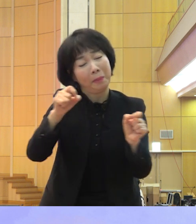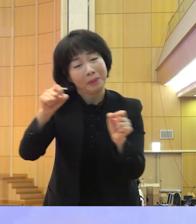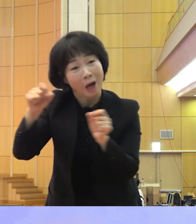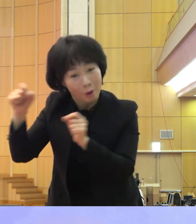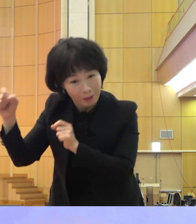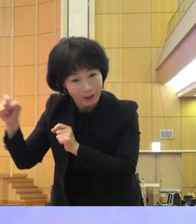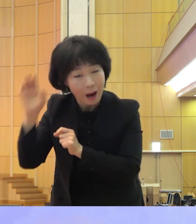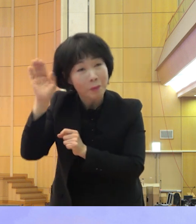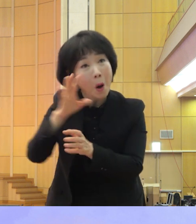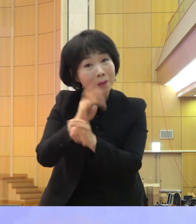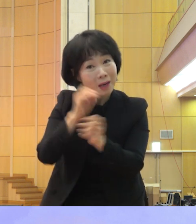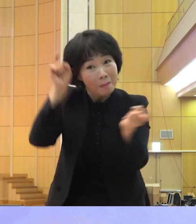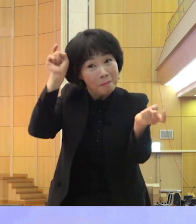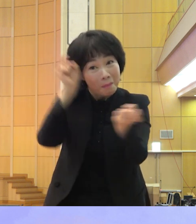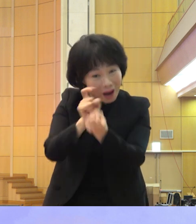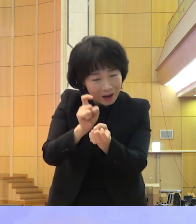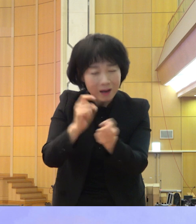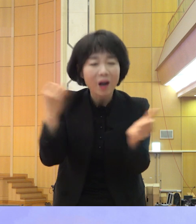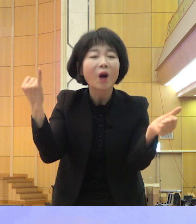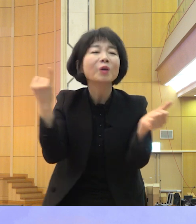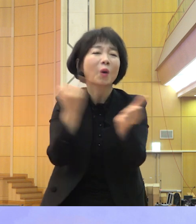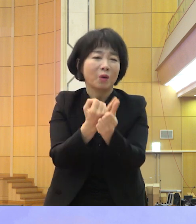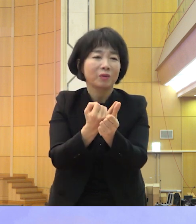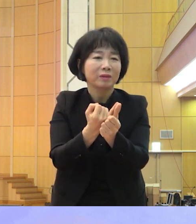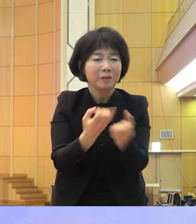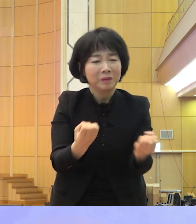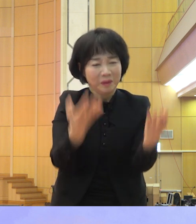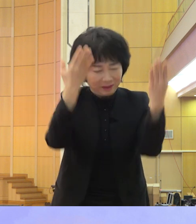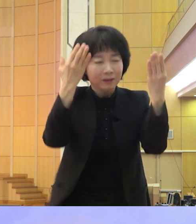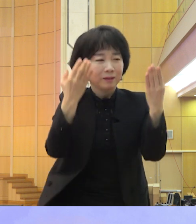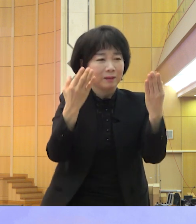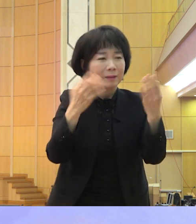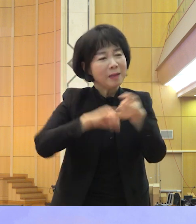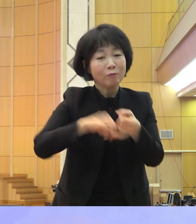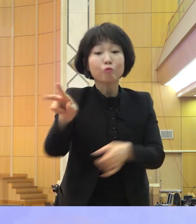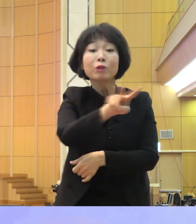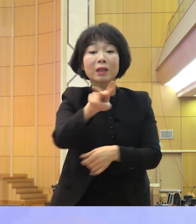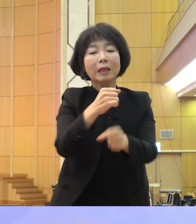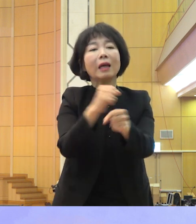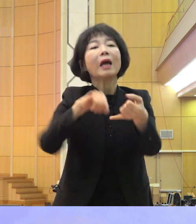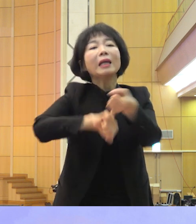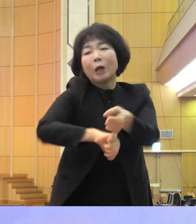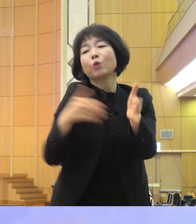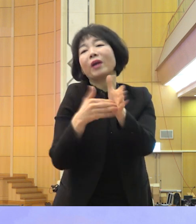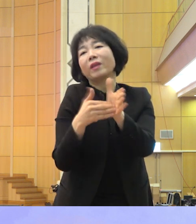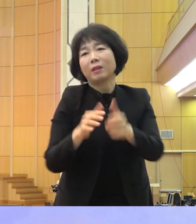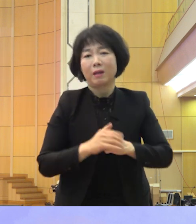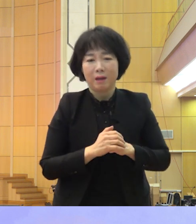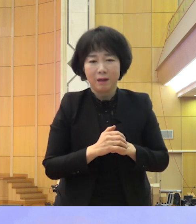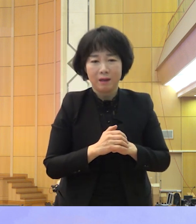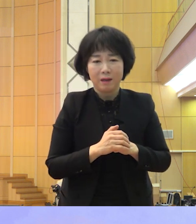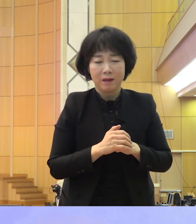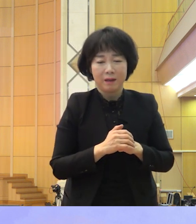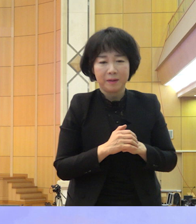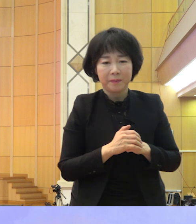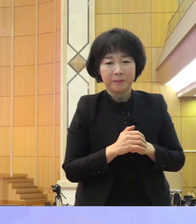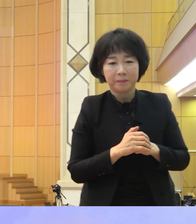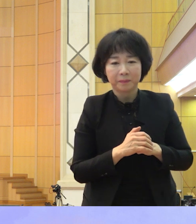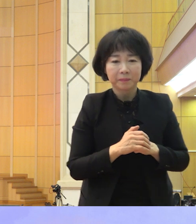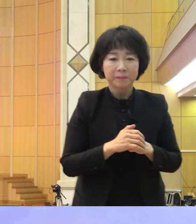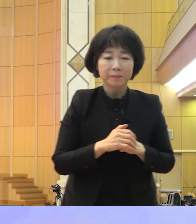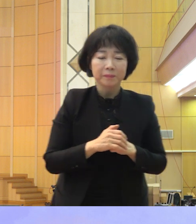살면서 언젠가는 내가 꼭 결혼식을 하겠다, 이렇게 언약을 하고